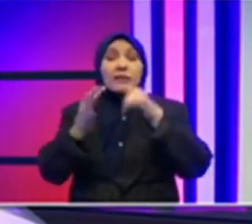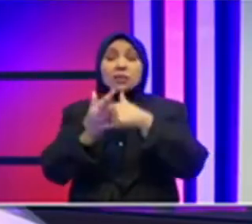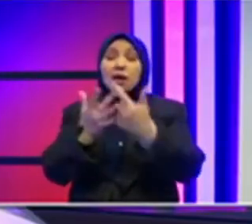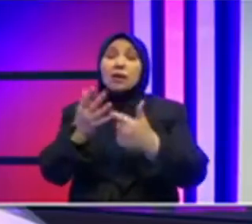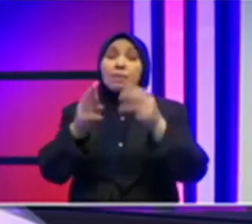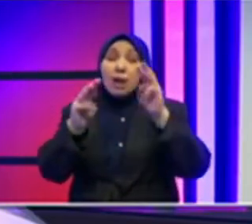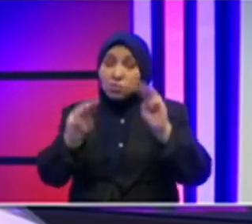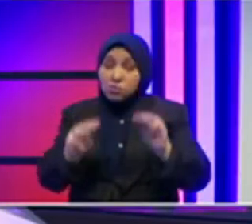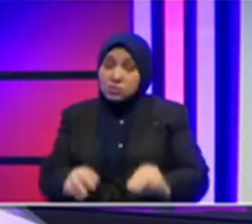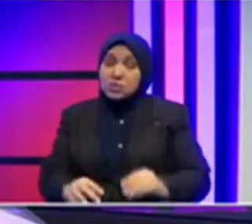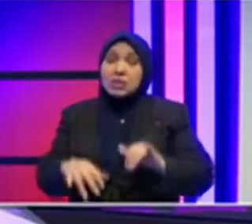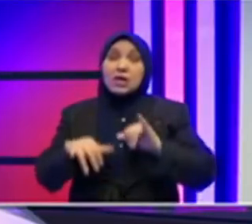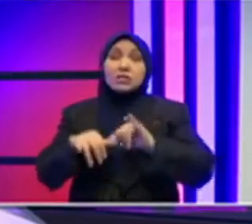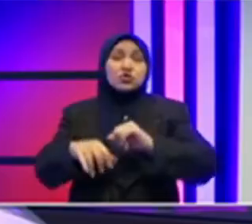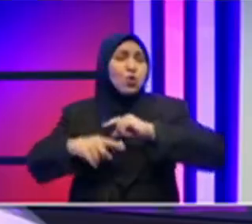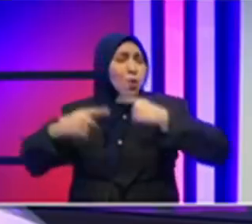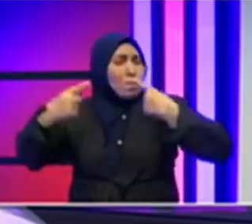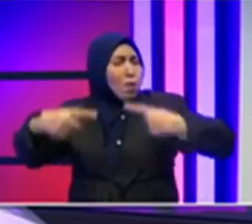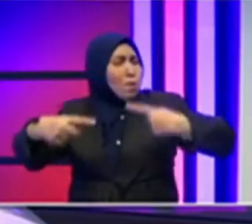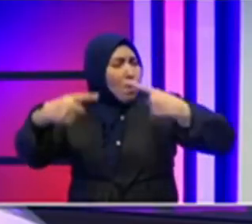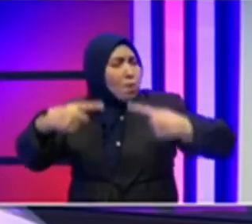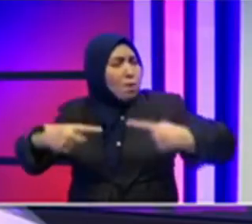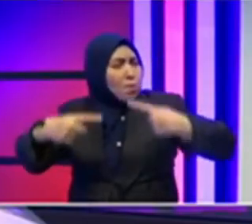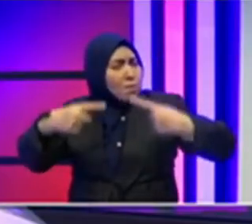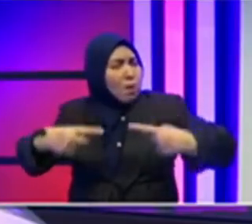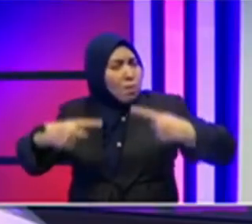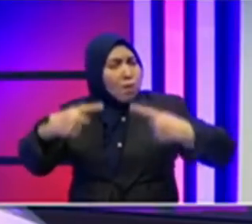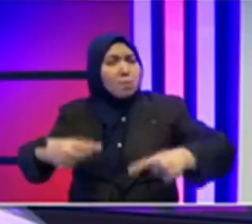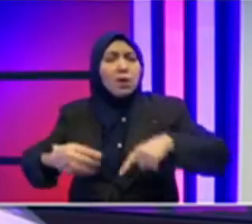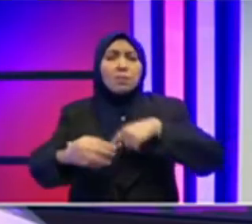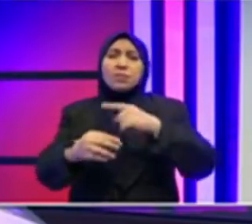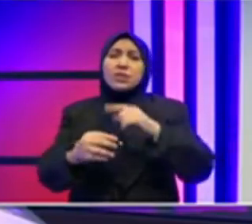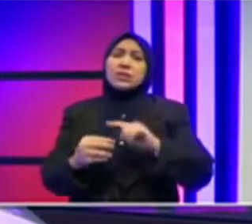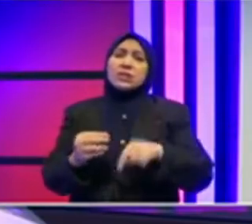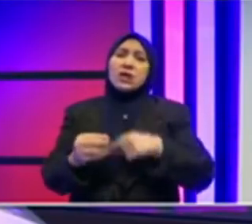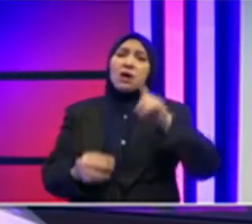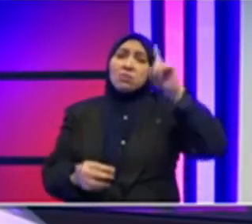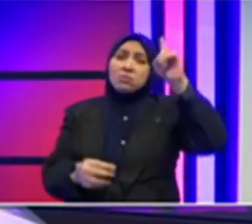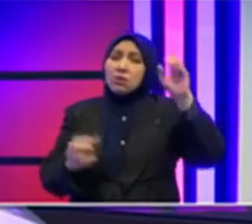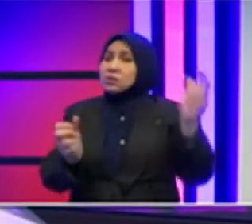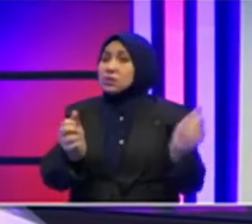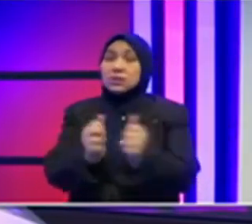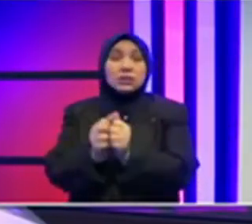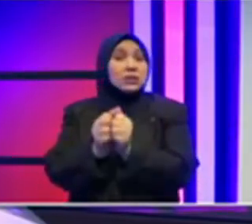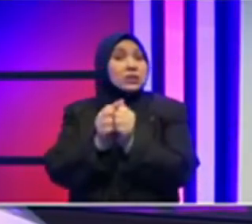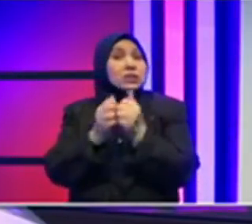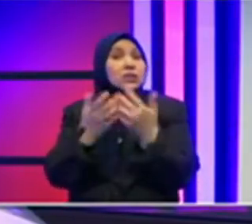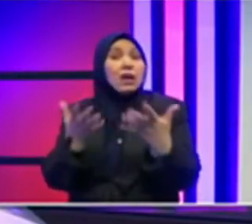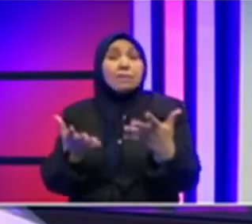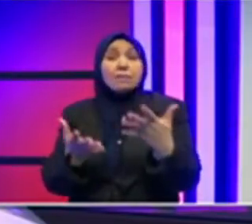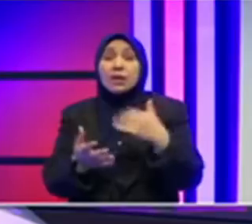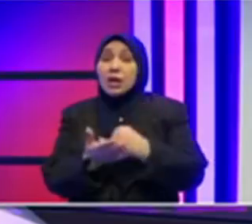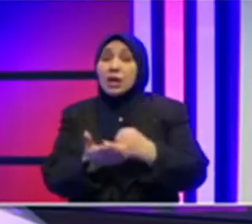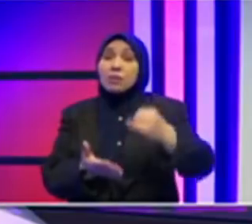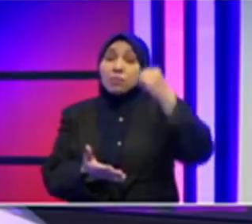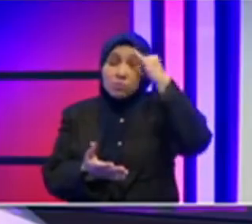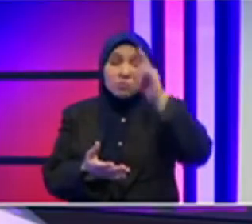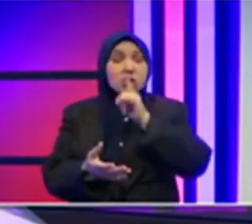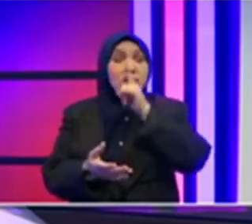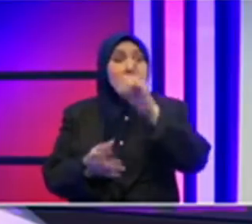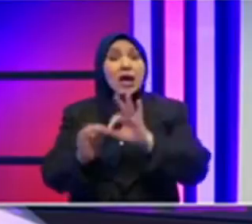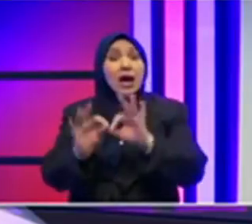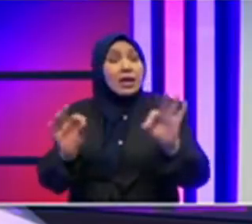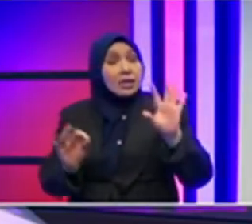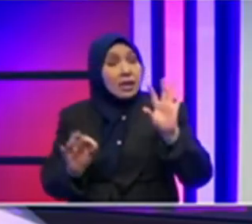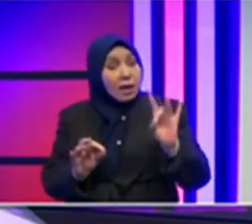yang masih lagi berdebat fillah pada Allah bi ghairi an, tanpa ilmu. Kalau tuan-tuan perasan, sebenarnya ayat yang ke-8